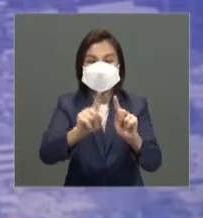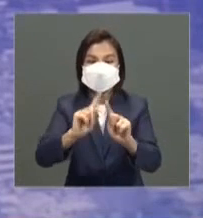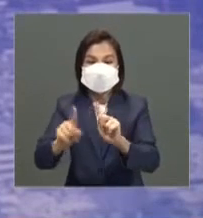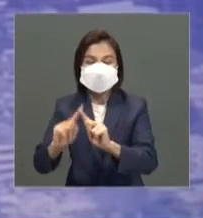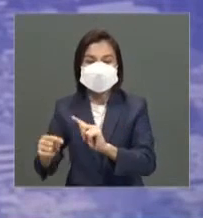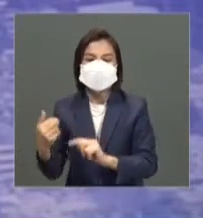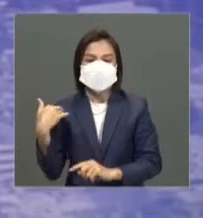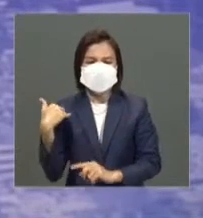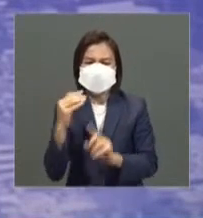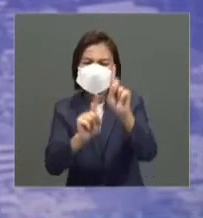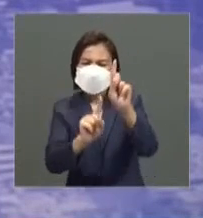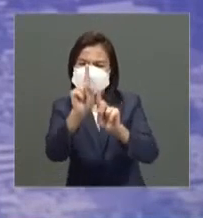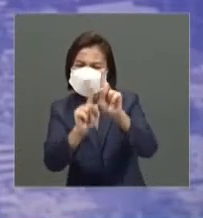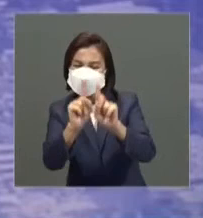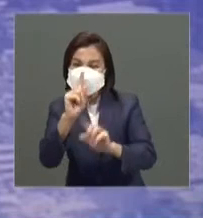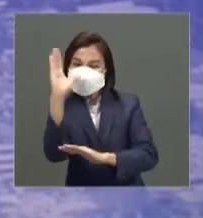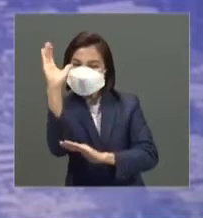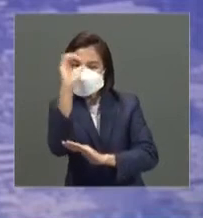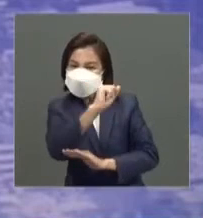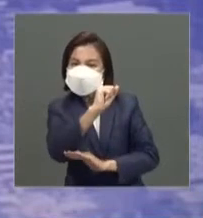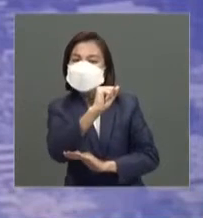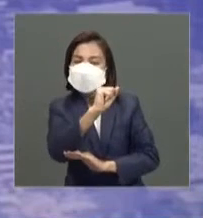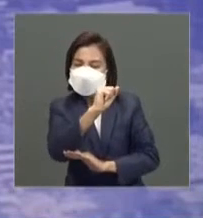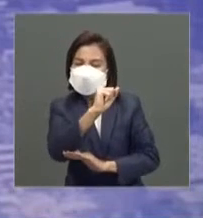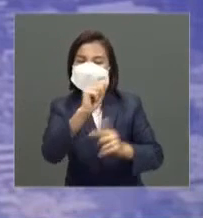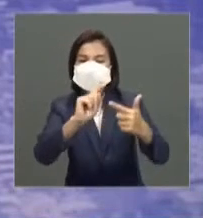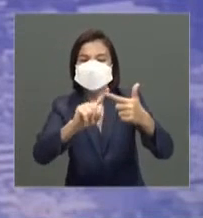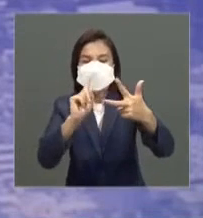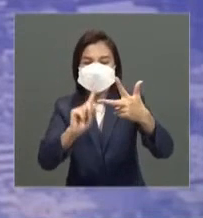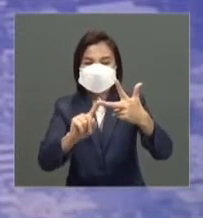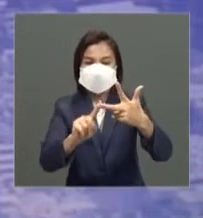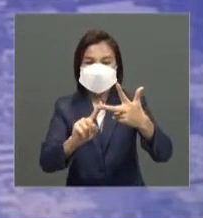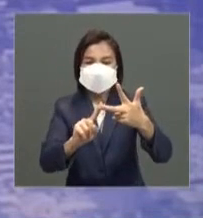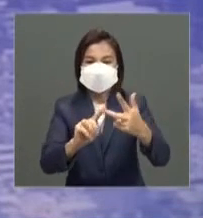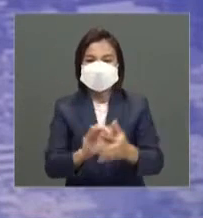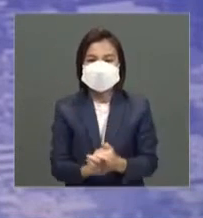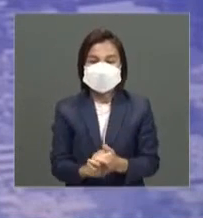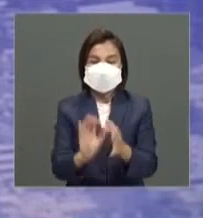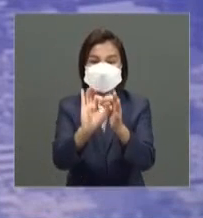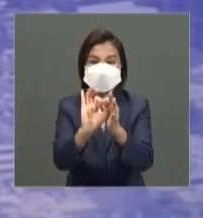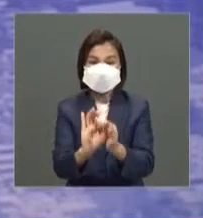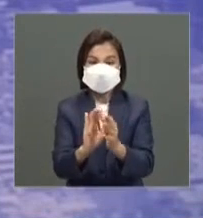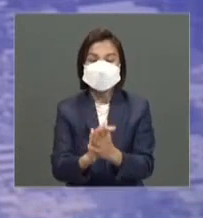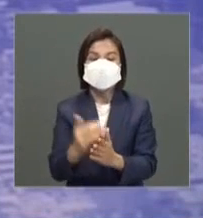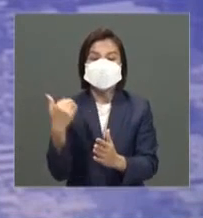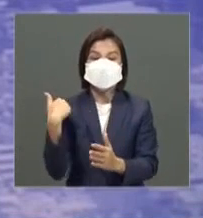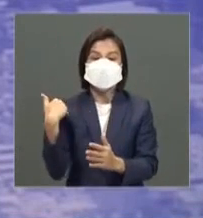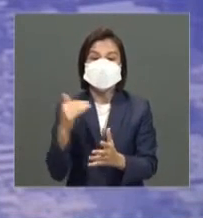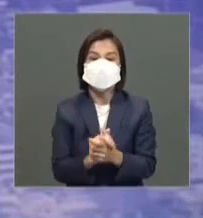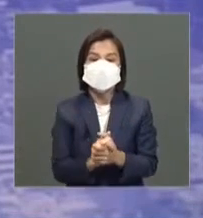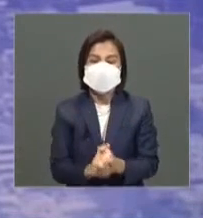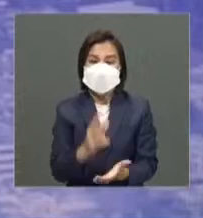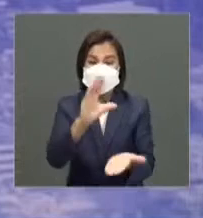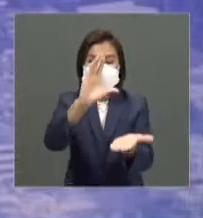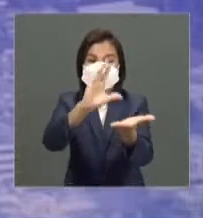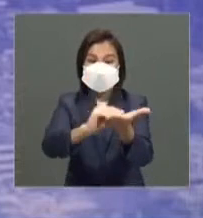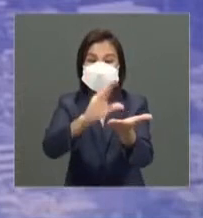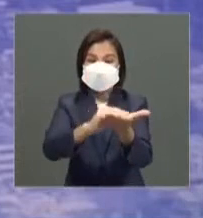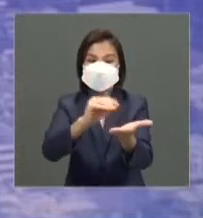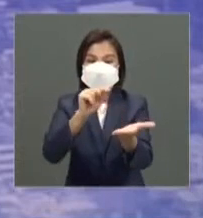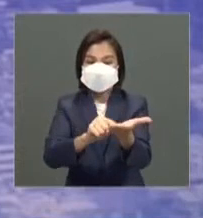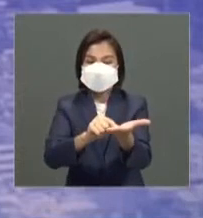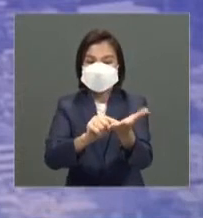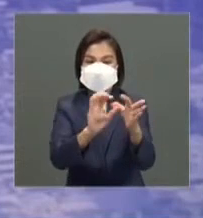าดการนะครับกันขึ้นมานะครับแล้วก็อันที่3ก็คือมีตัวเลขบางส่วนที่น่าสนใจที่เกี่ยวข้องกับ